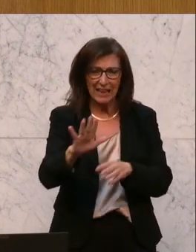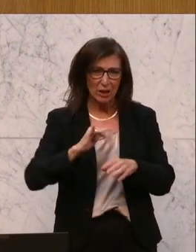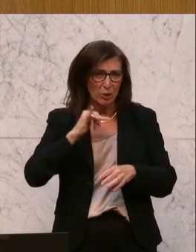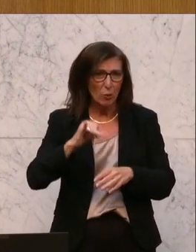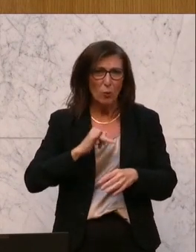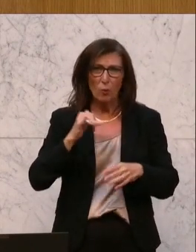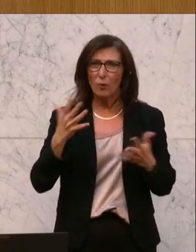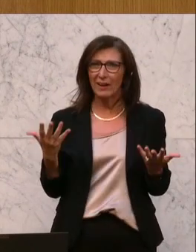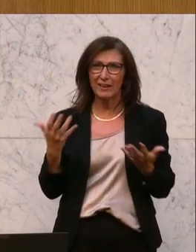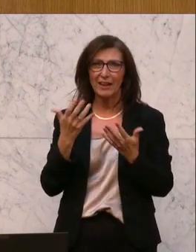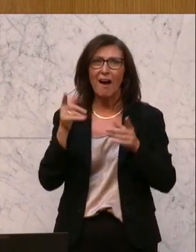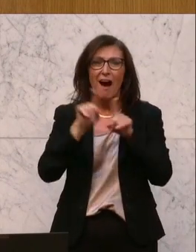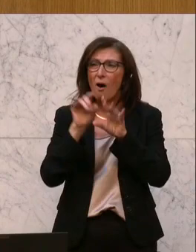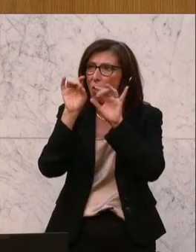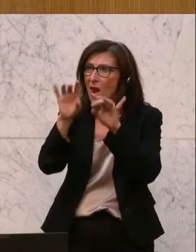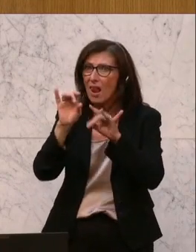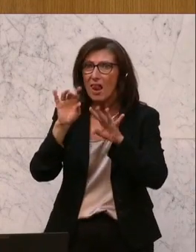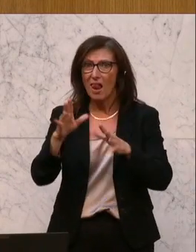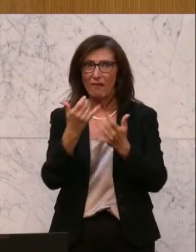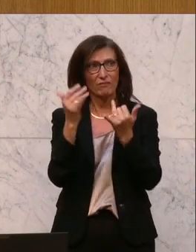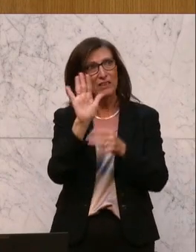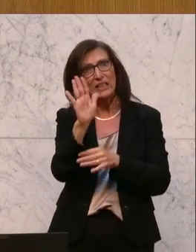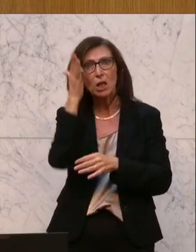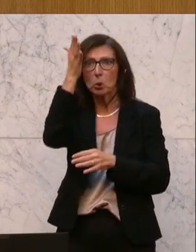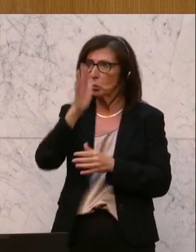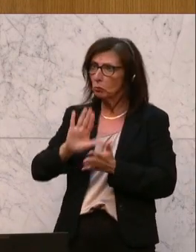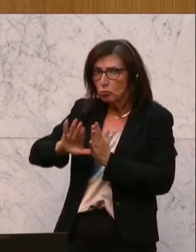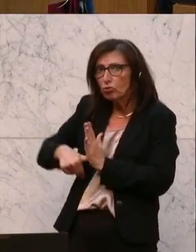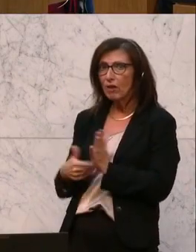Jugendlichen, aber auch dem Lehrpersonal die Zukunft. Und eben